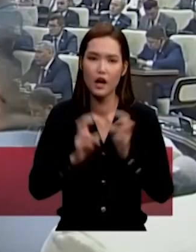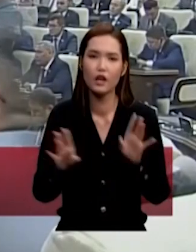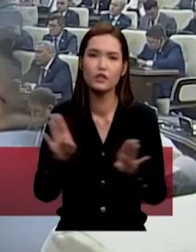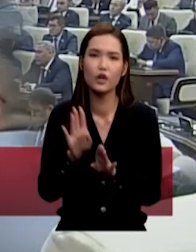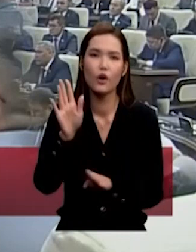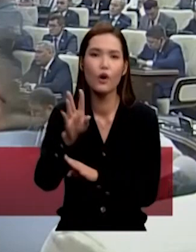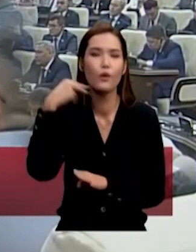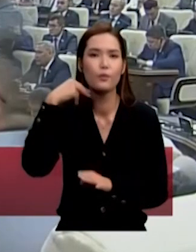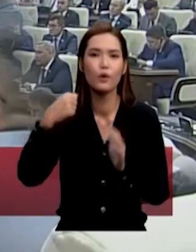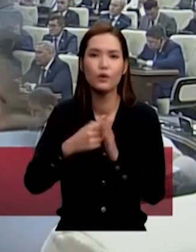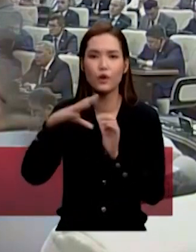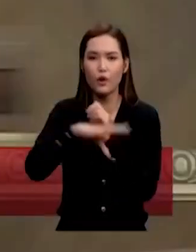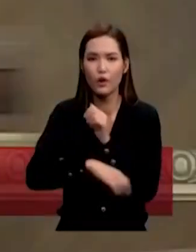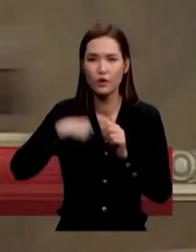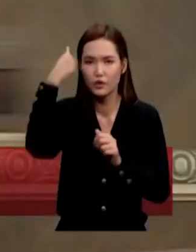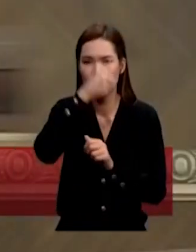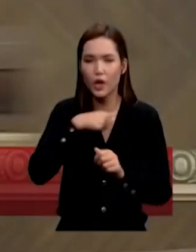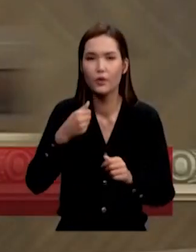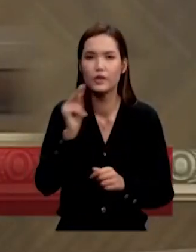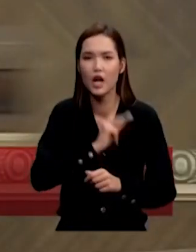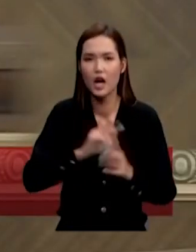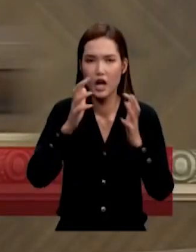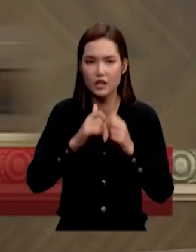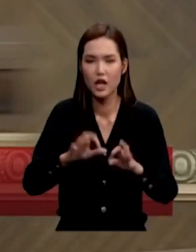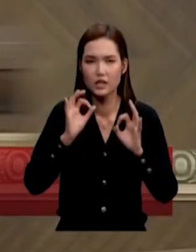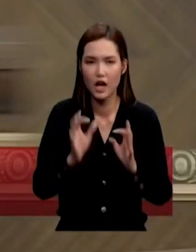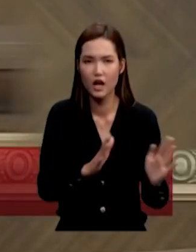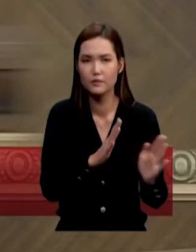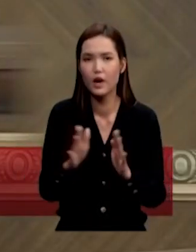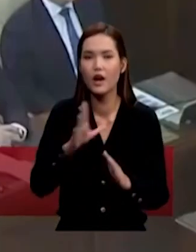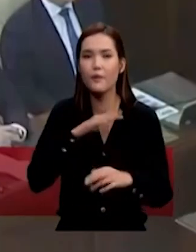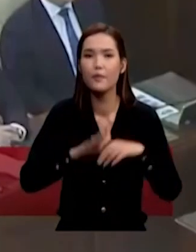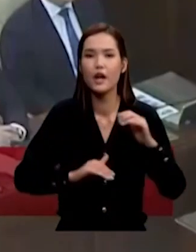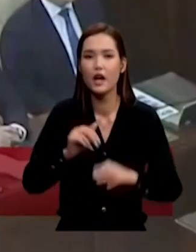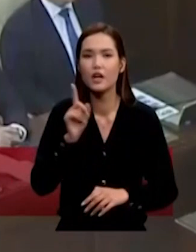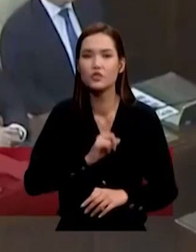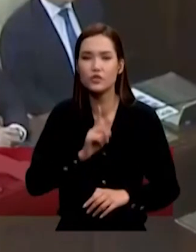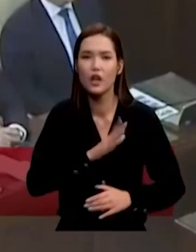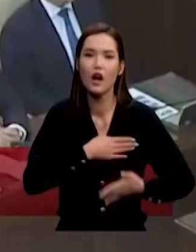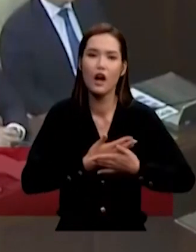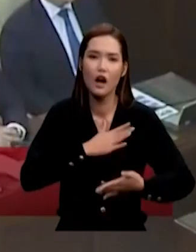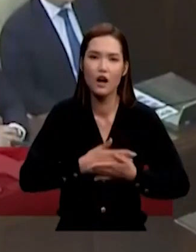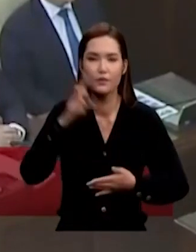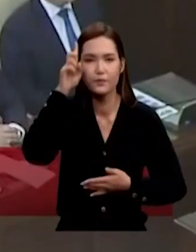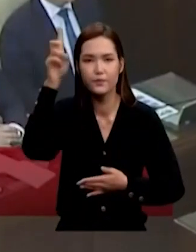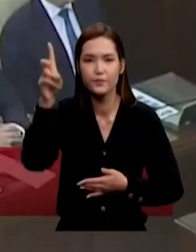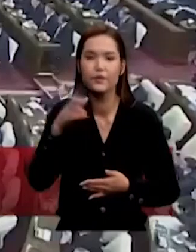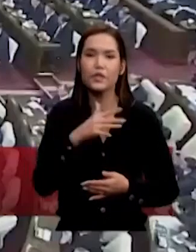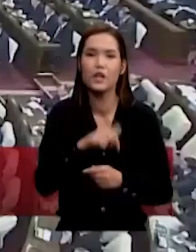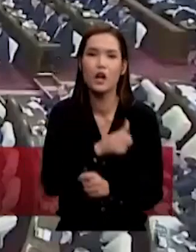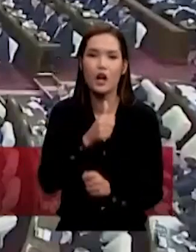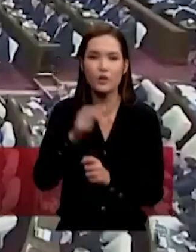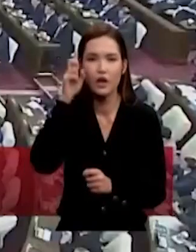конца года разработать комплексное видение развития отрасли. На этом фоне специалисты ожидают активное включение государственных и